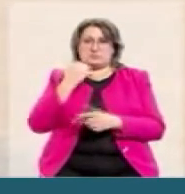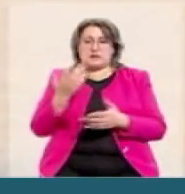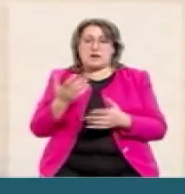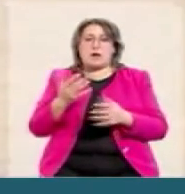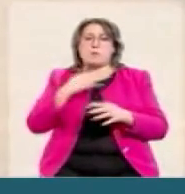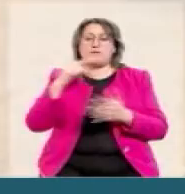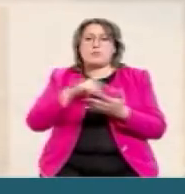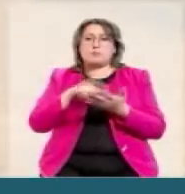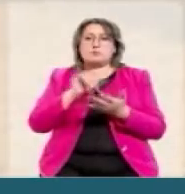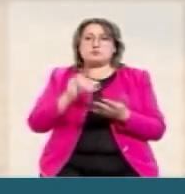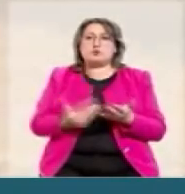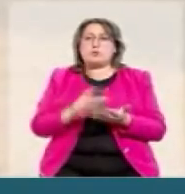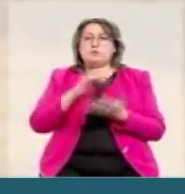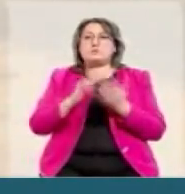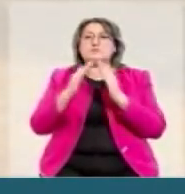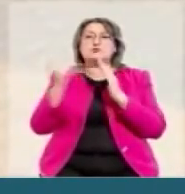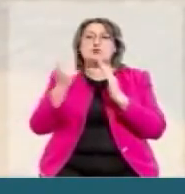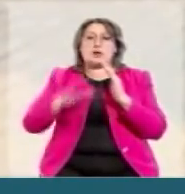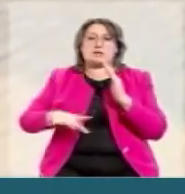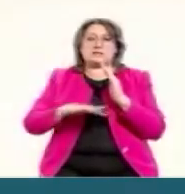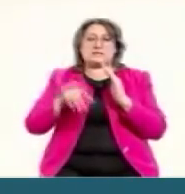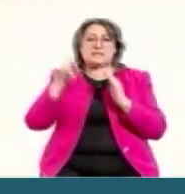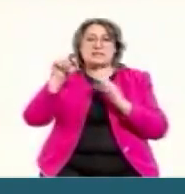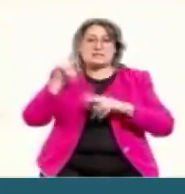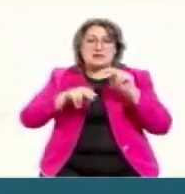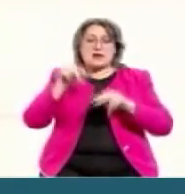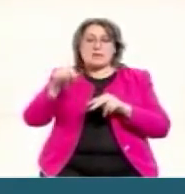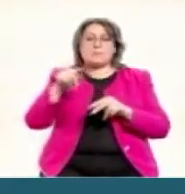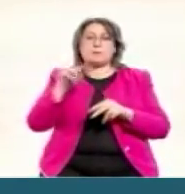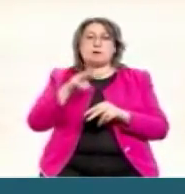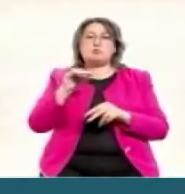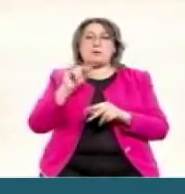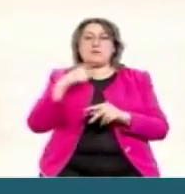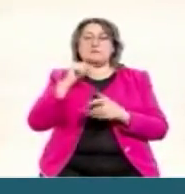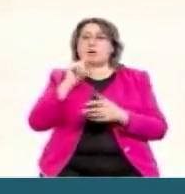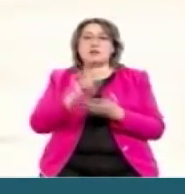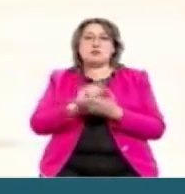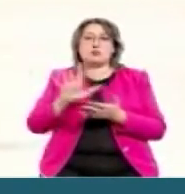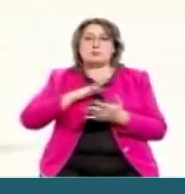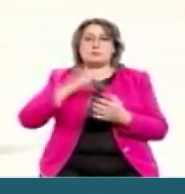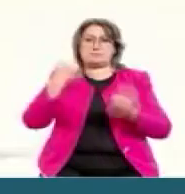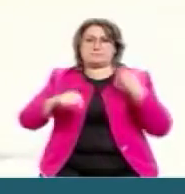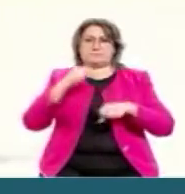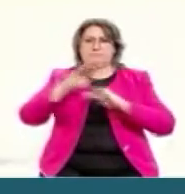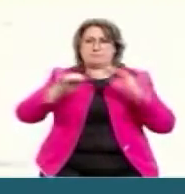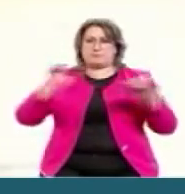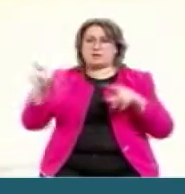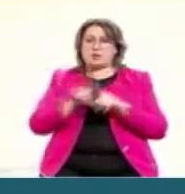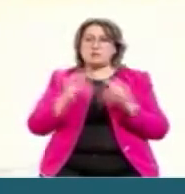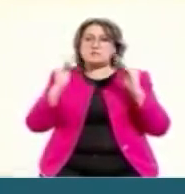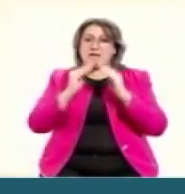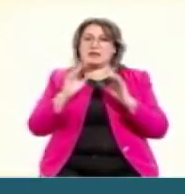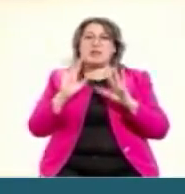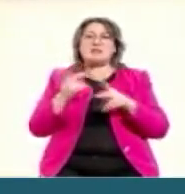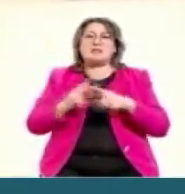Много вопросов у жителей города к частным застройщикам. Как отметил Марат Жандубаев, в Кустанае не должно быть хаотичных построек. Такие здания не